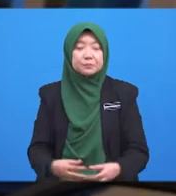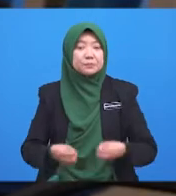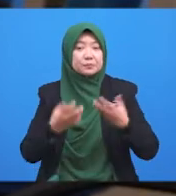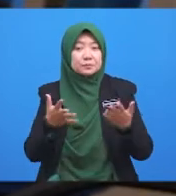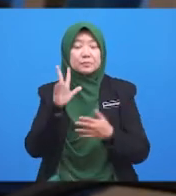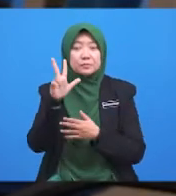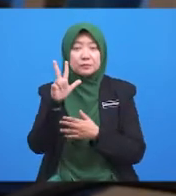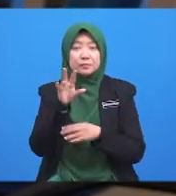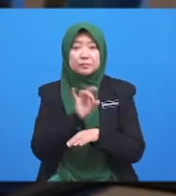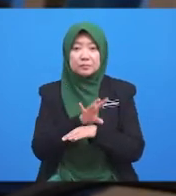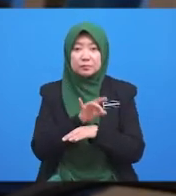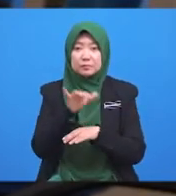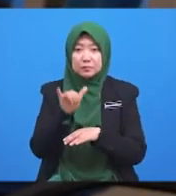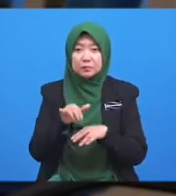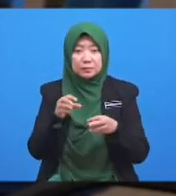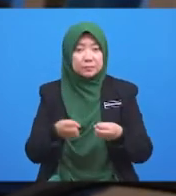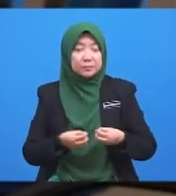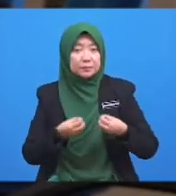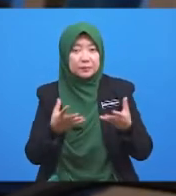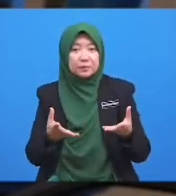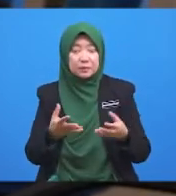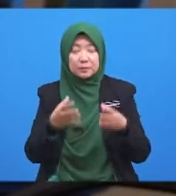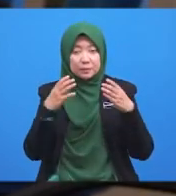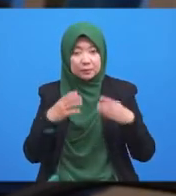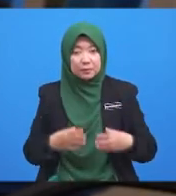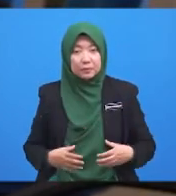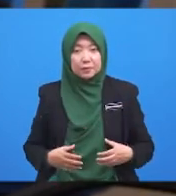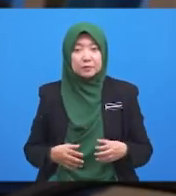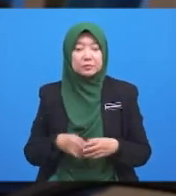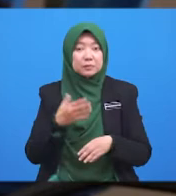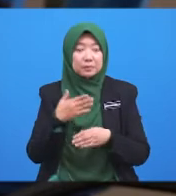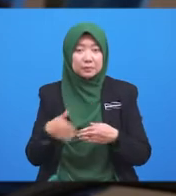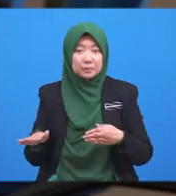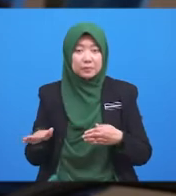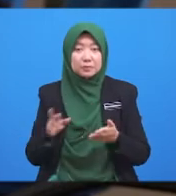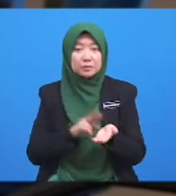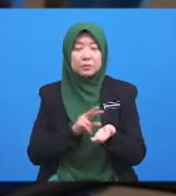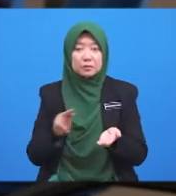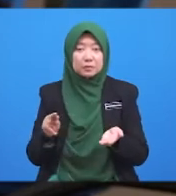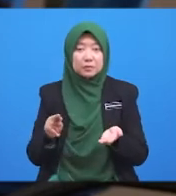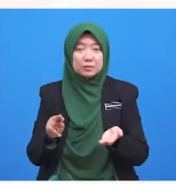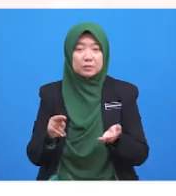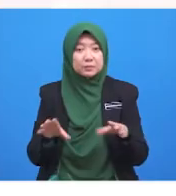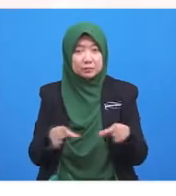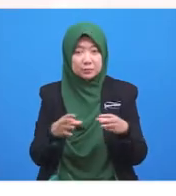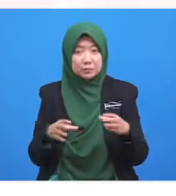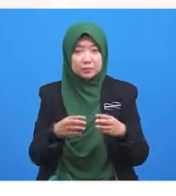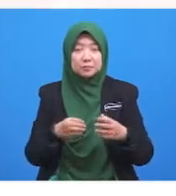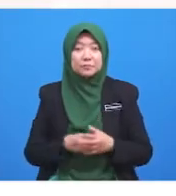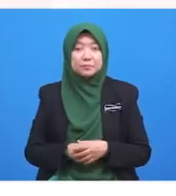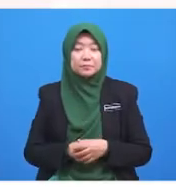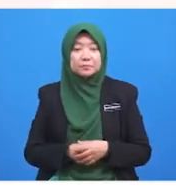Berikan 3 nasihat yang diberikan kepada pelanggan selepas rawatan Faradik dilakukan.